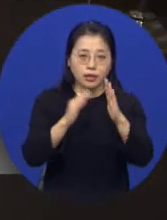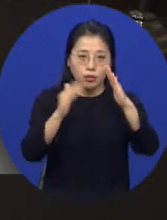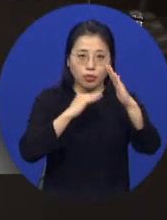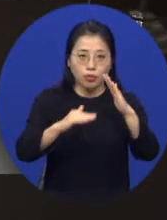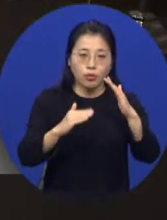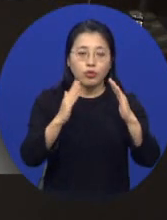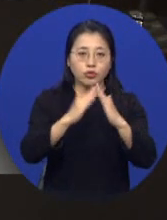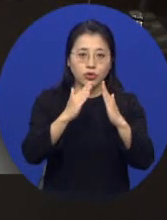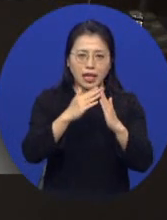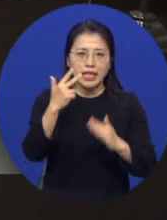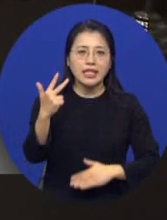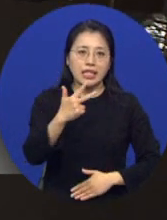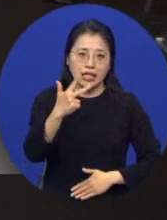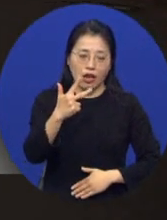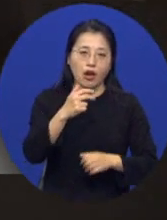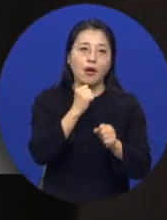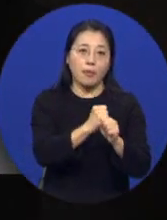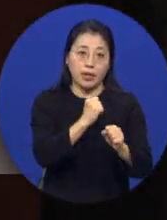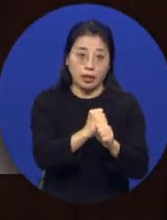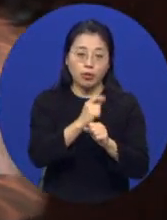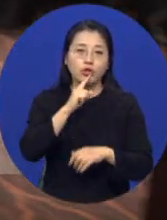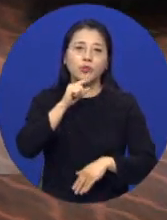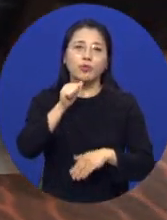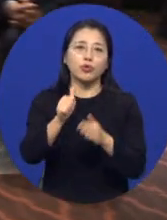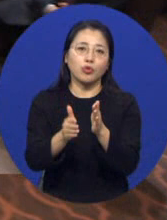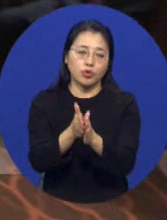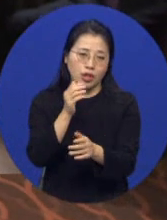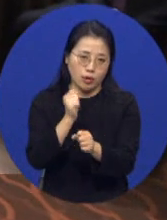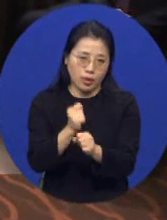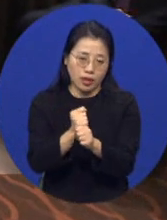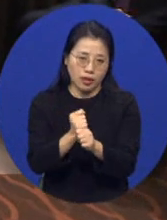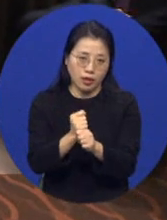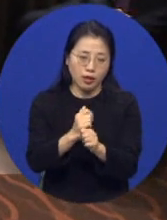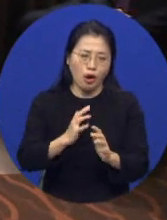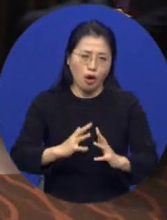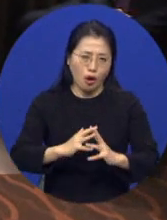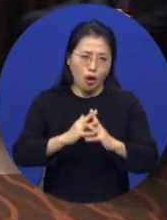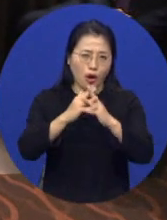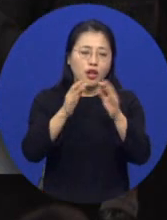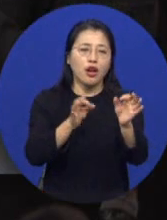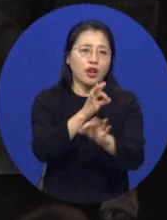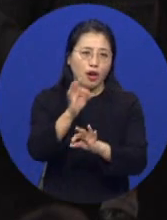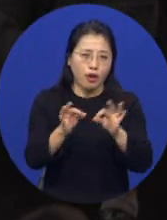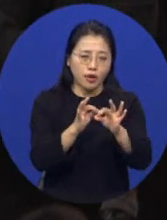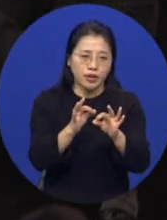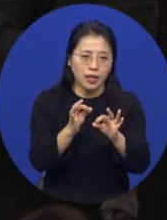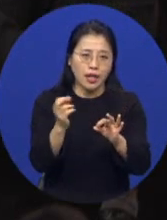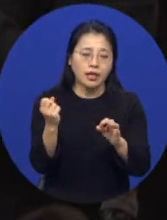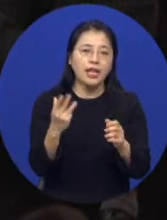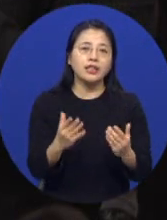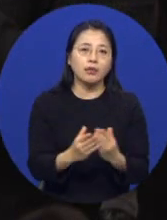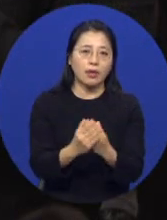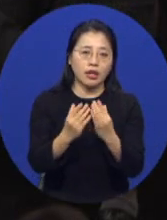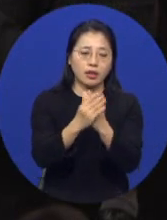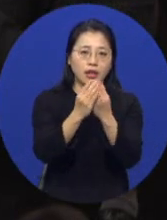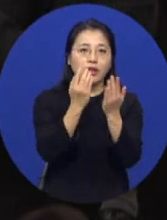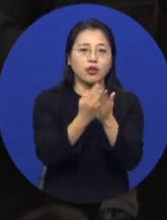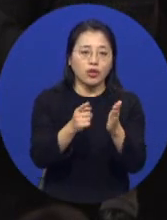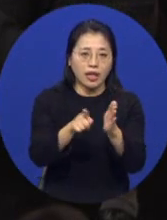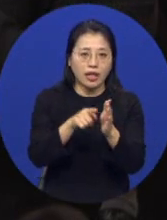7천5를 건설하고 15분도 시 조성사업으로 건설경기 진작에도 효과를 낼 수 있도록 정책 방향을